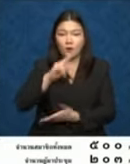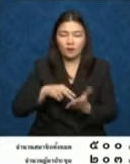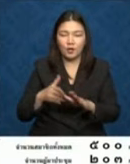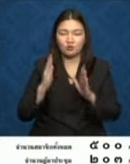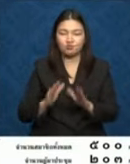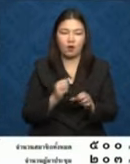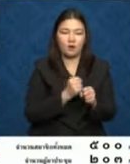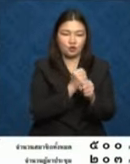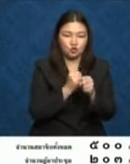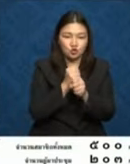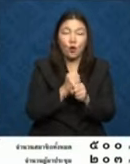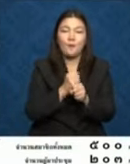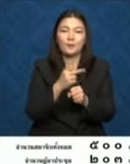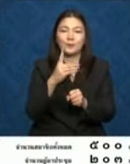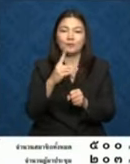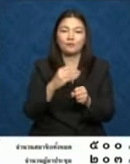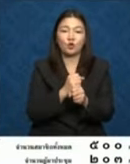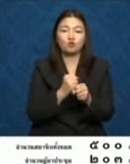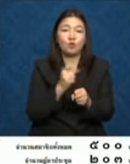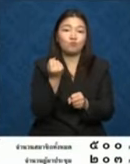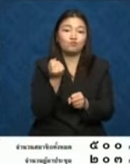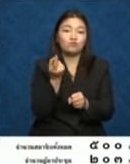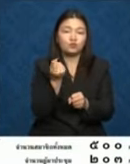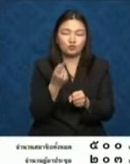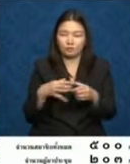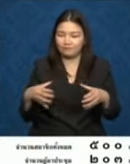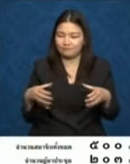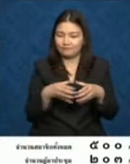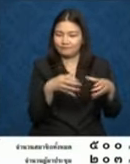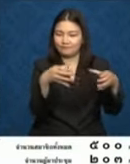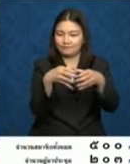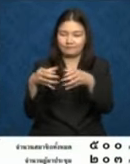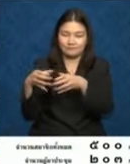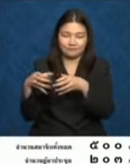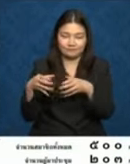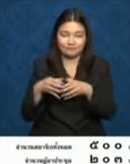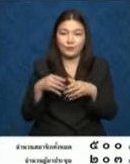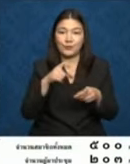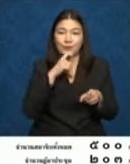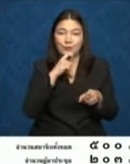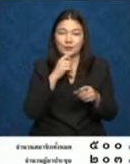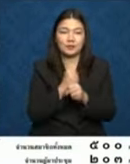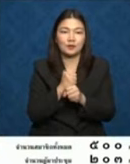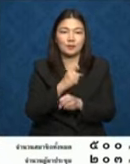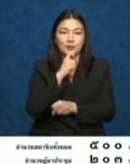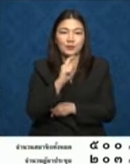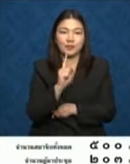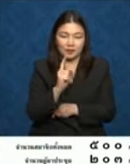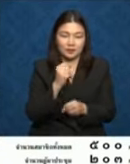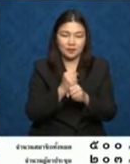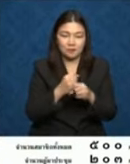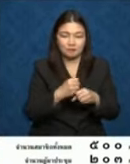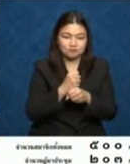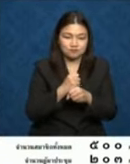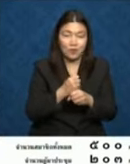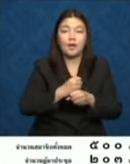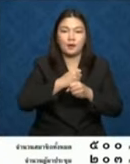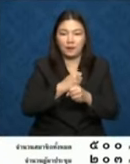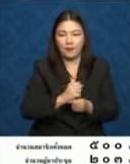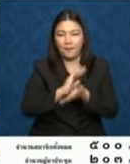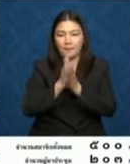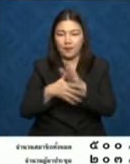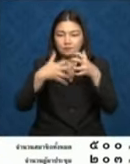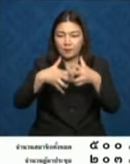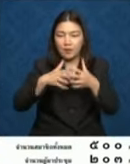มาผลิตแปรรูปซึ่งผลิตภัณฑ์ที่สำคัญที่ยังดำเนินการอยู่ในปัจจุบันคือการผลิตและจำหน่ายนมโรงเรียนค่ะและ